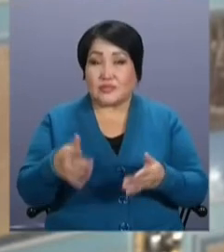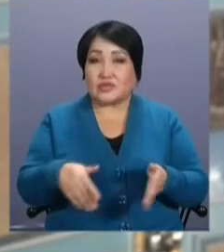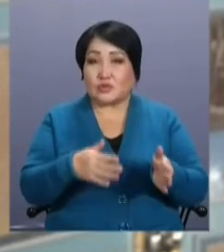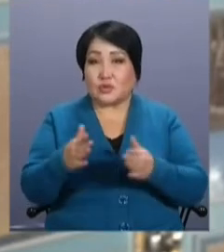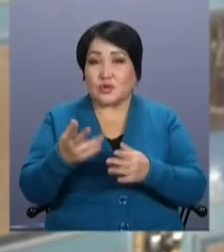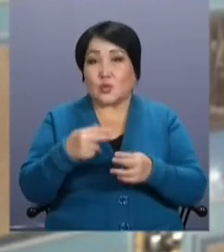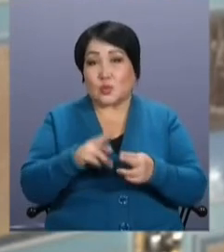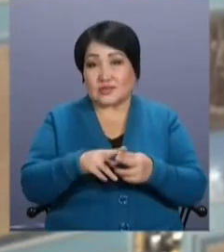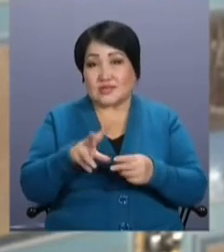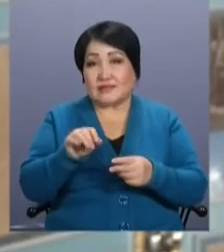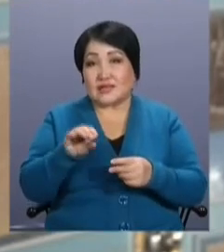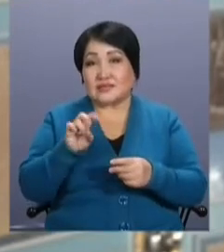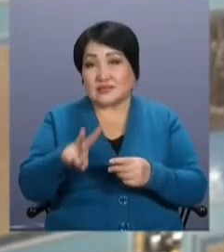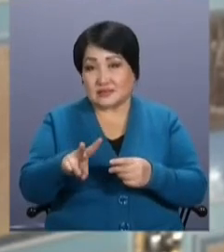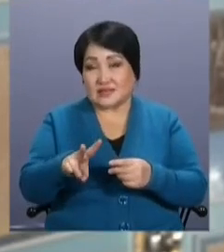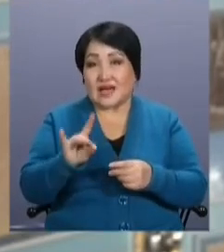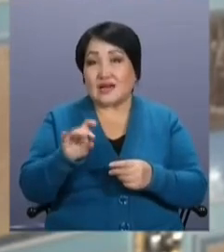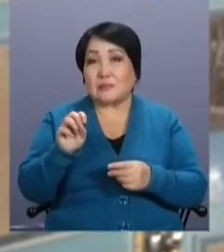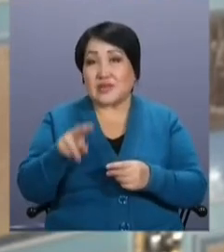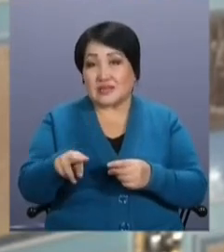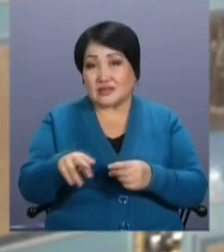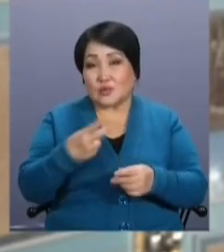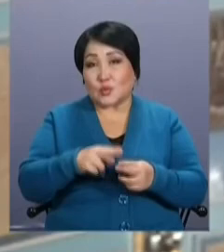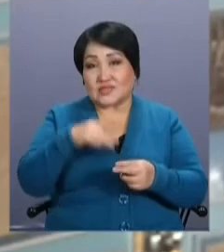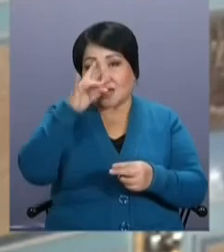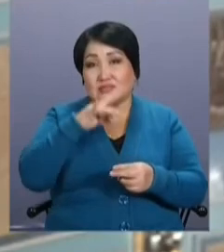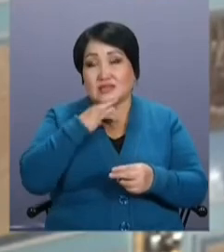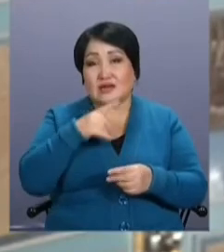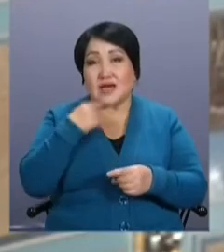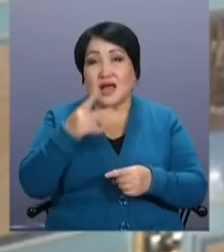латын қарпіне қазақ алфавитін көшіру деп есептейміз. Иә,